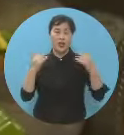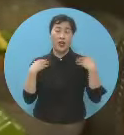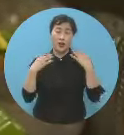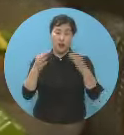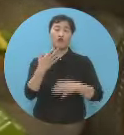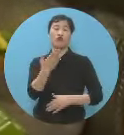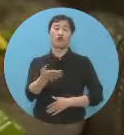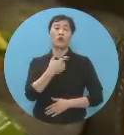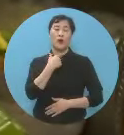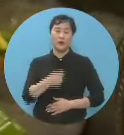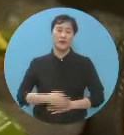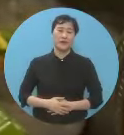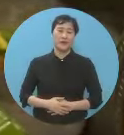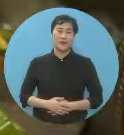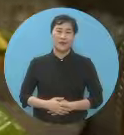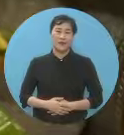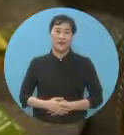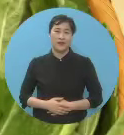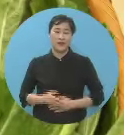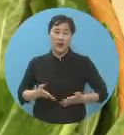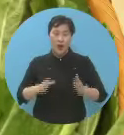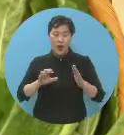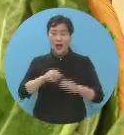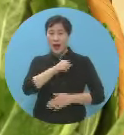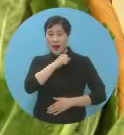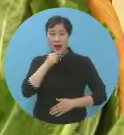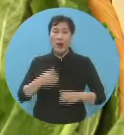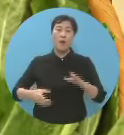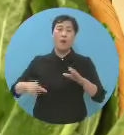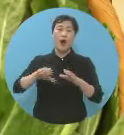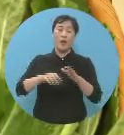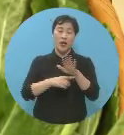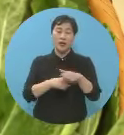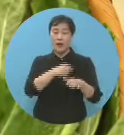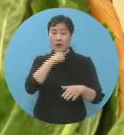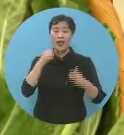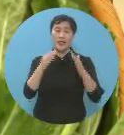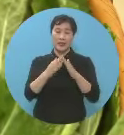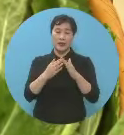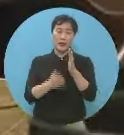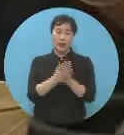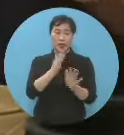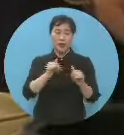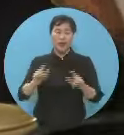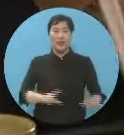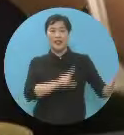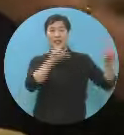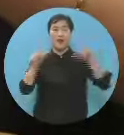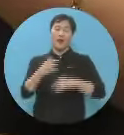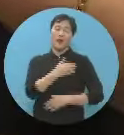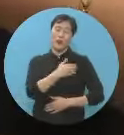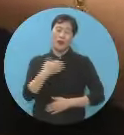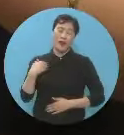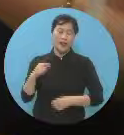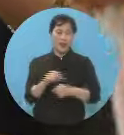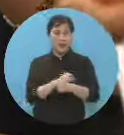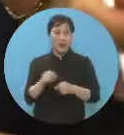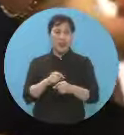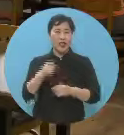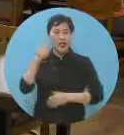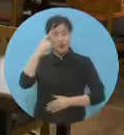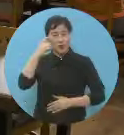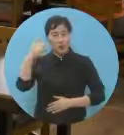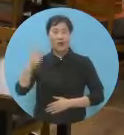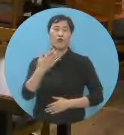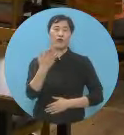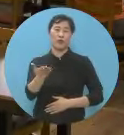만들었습니다. 고향의 맛을 담은 농가 맛집이 도시민에게 삶의 여유와 색다른 경험을 선물하면서 농촌의